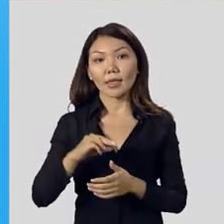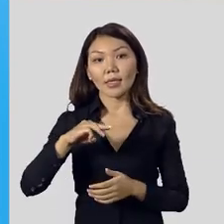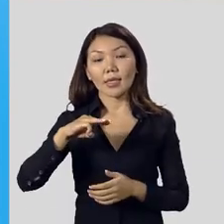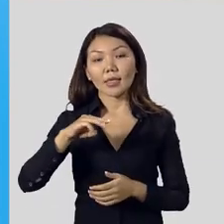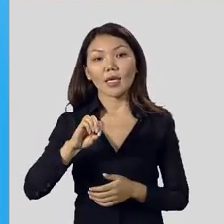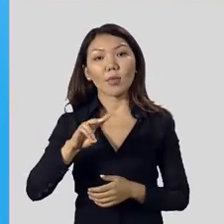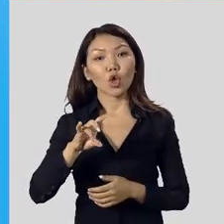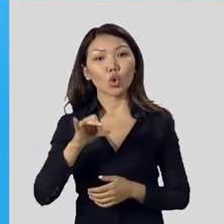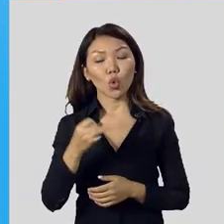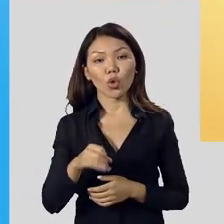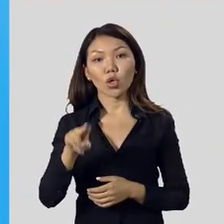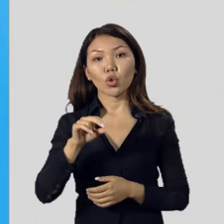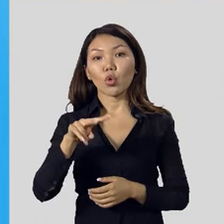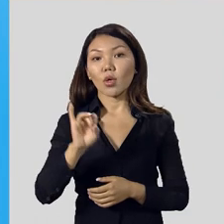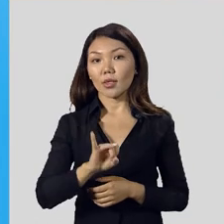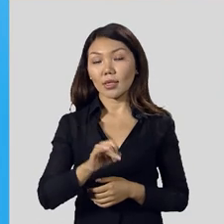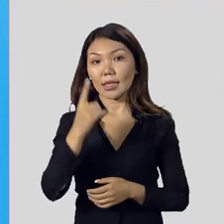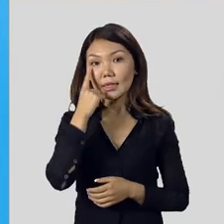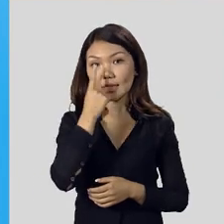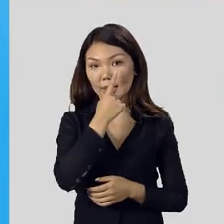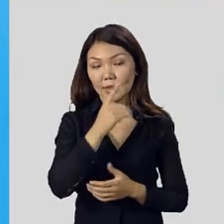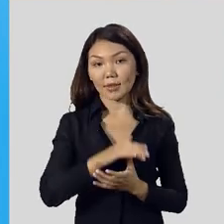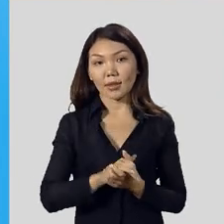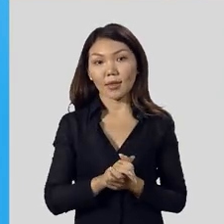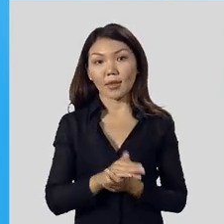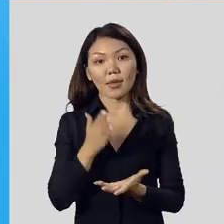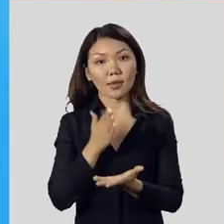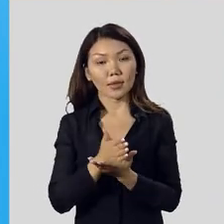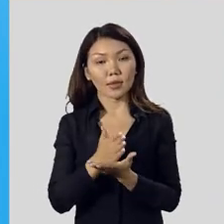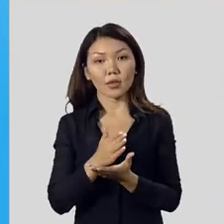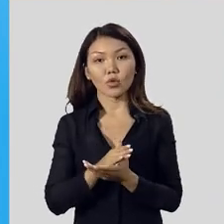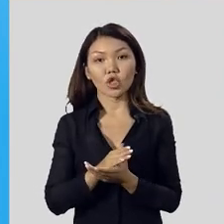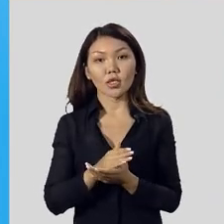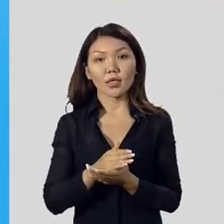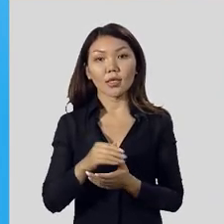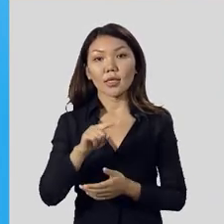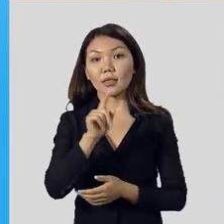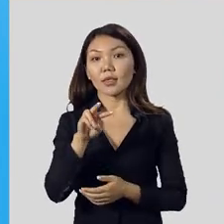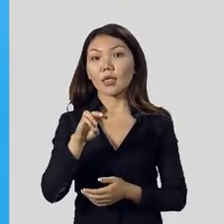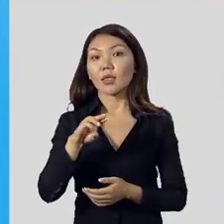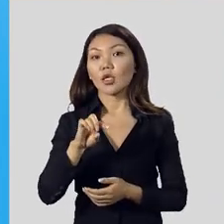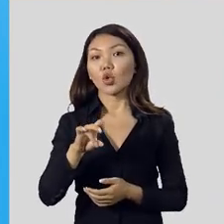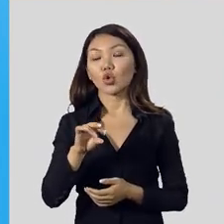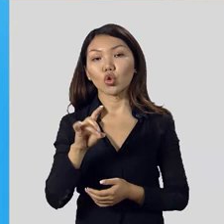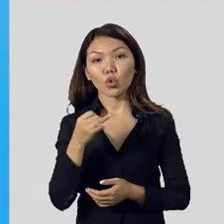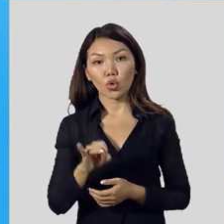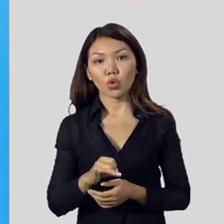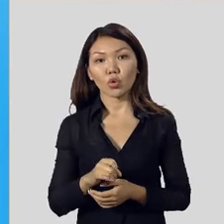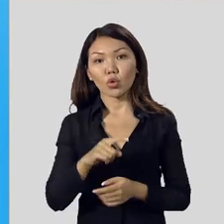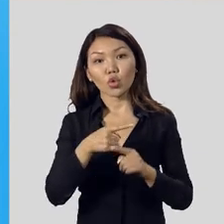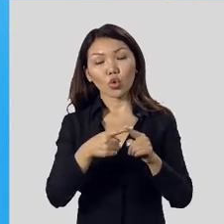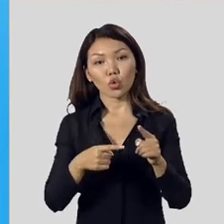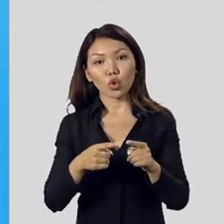доли. Зрительная зона сосредоточена в затылочной зоне. Слуховая